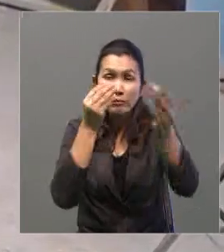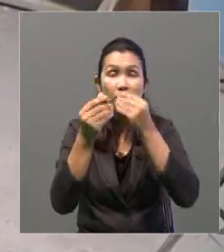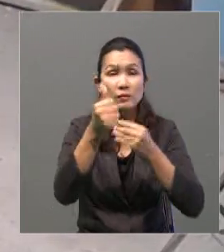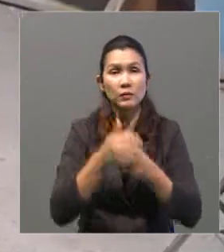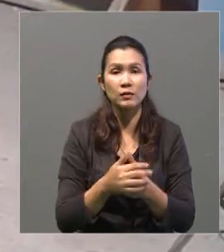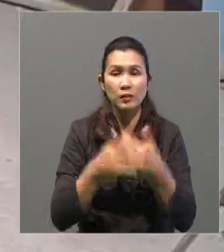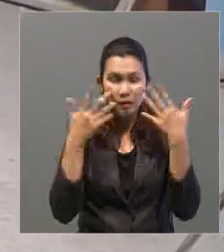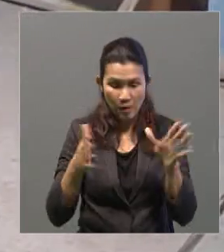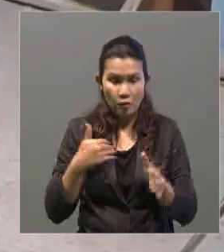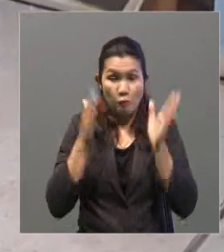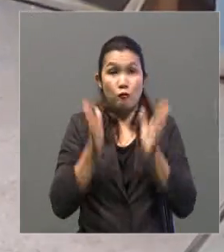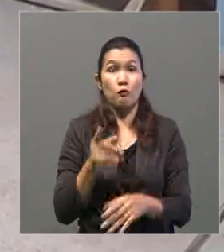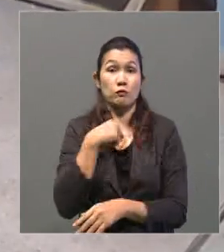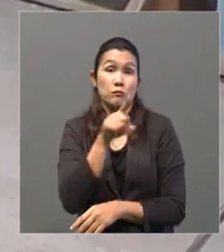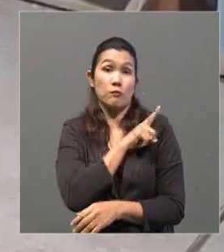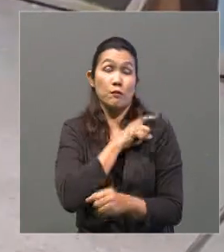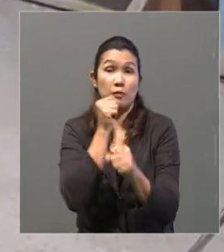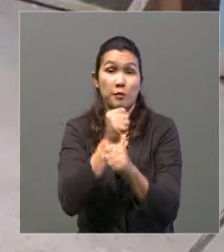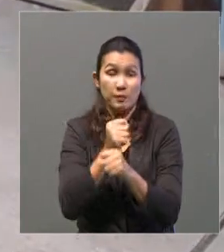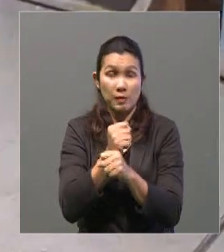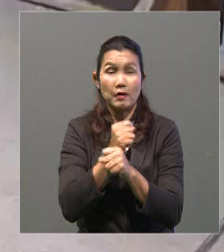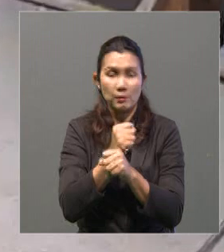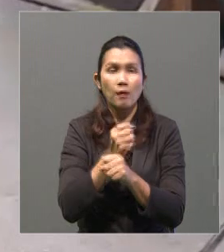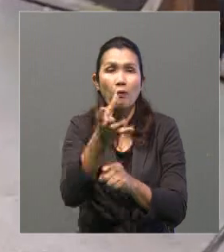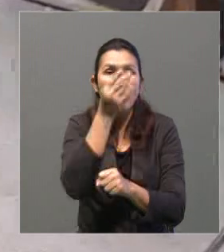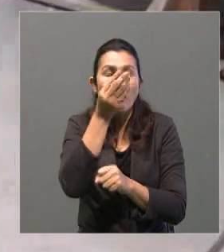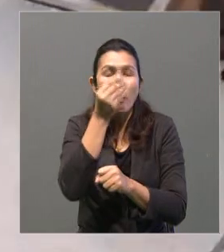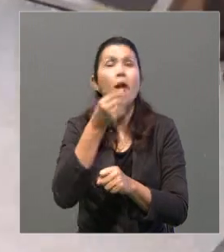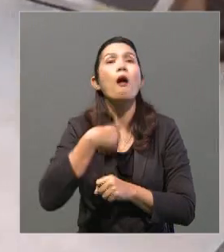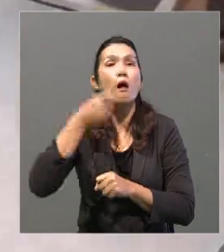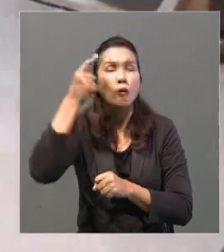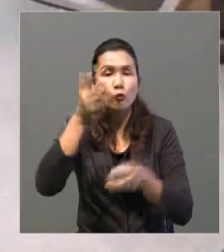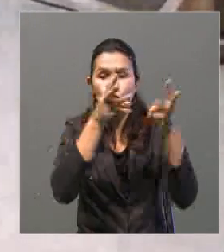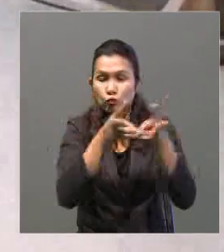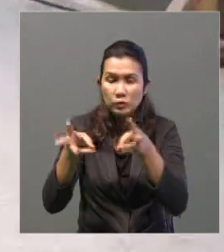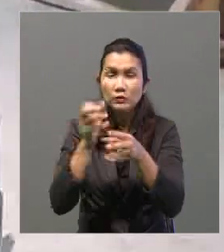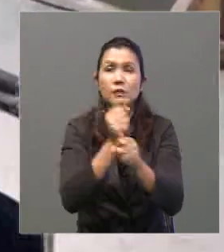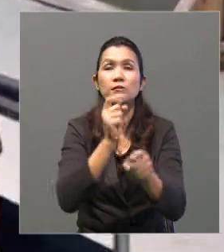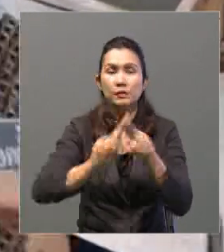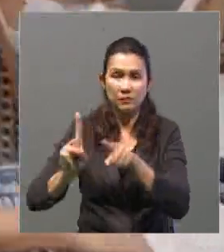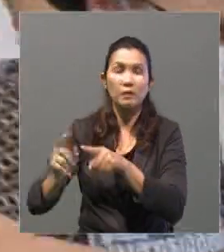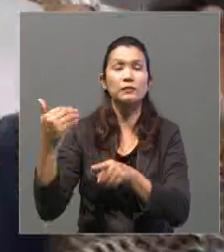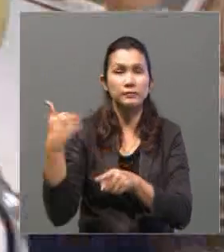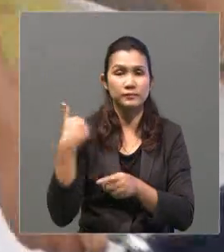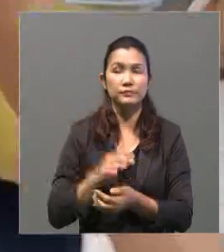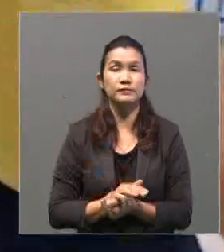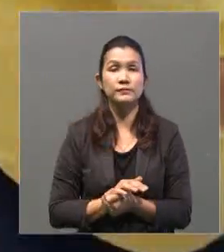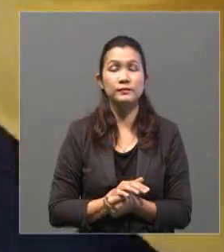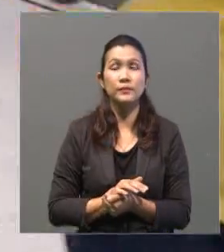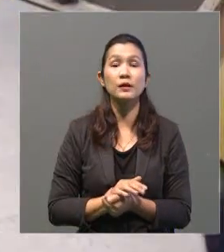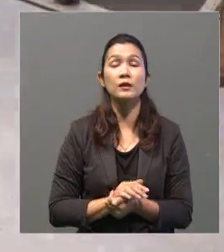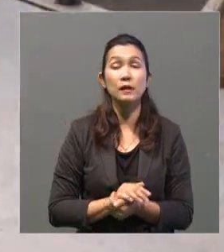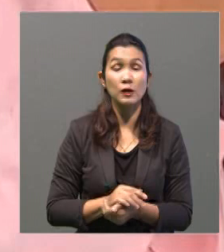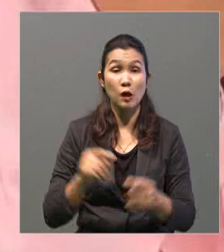จ้างพนักงานที่เกี่ยวข้องกับกระบวนการจัดการเลือกตั้งได้เข้าใจจากหน่วยเลือกตั้งได้อย่างถูกต้องต่อไปด้วยค่ะซึ่งนางสาว